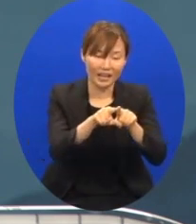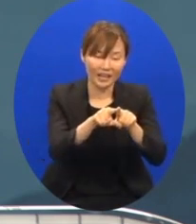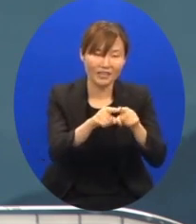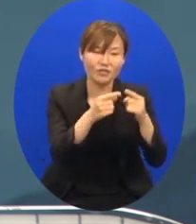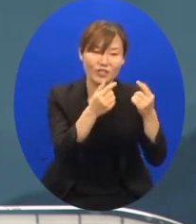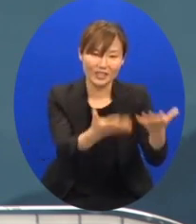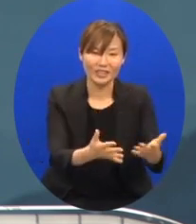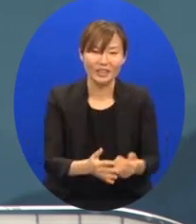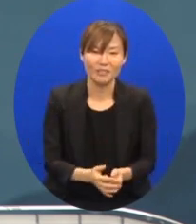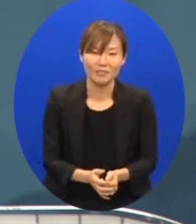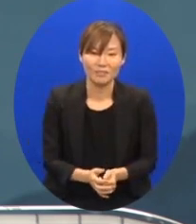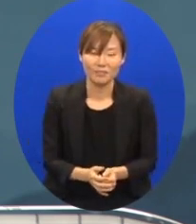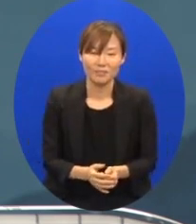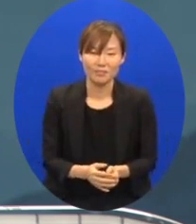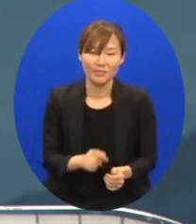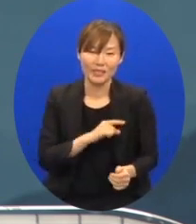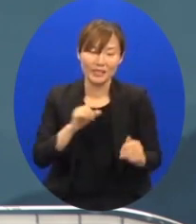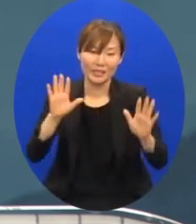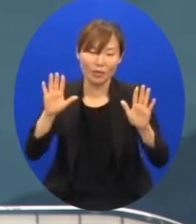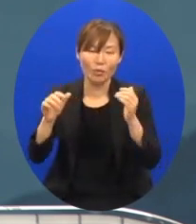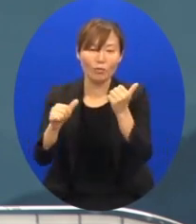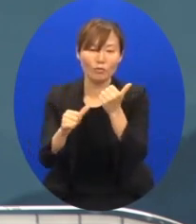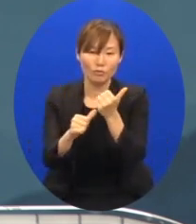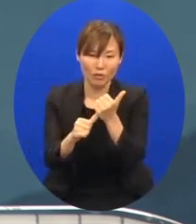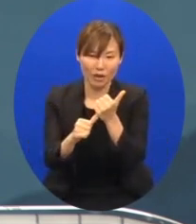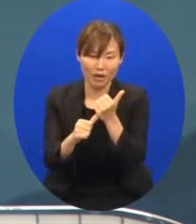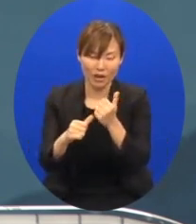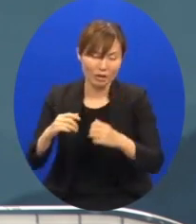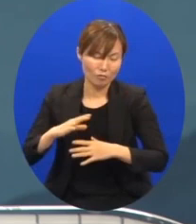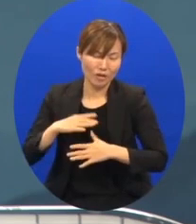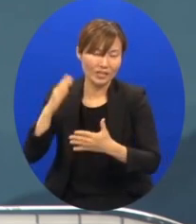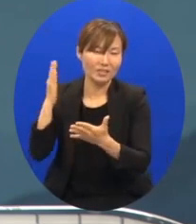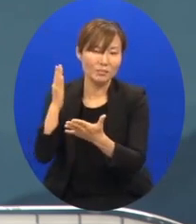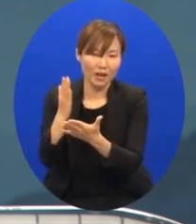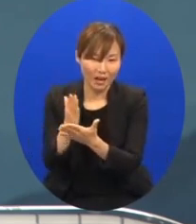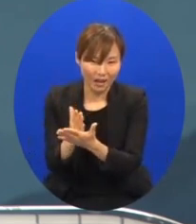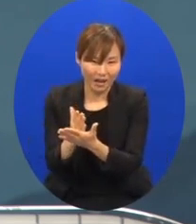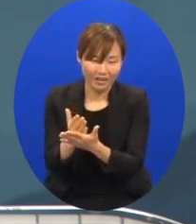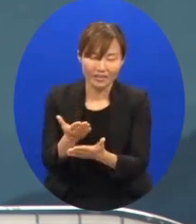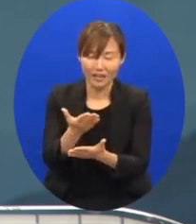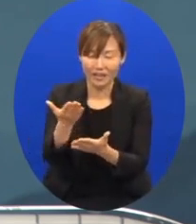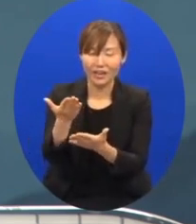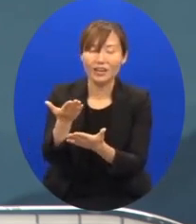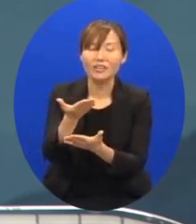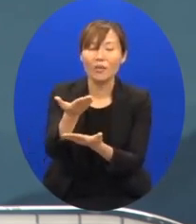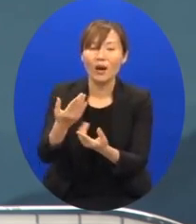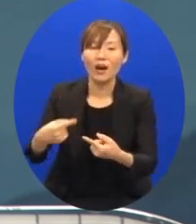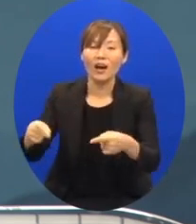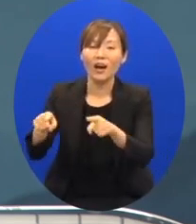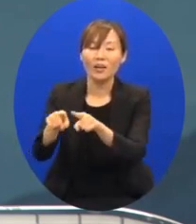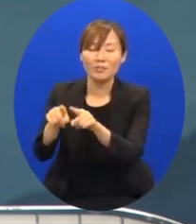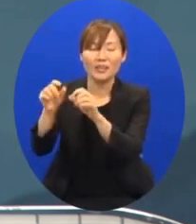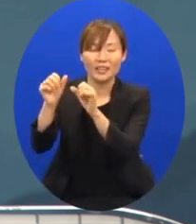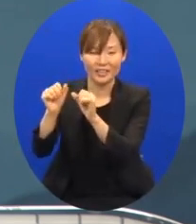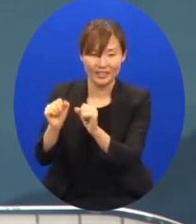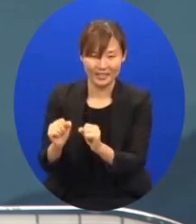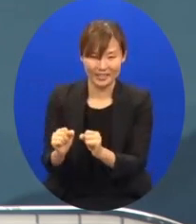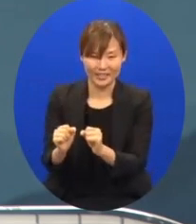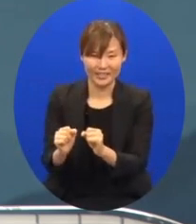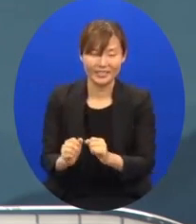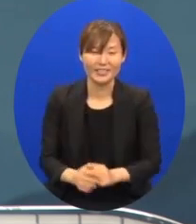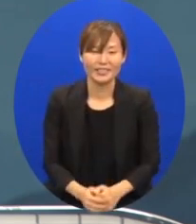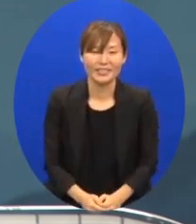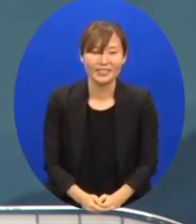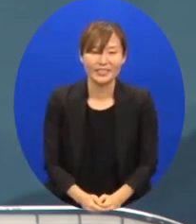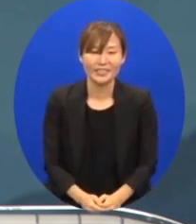여호수아가 그렇게 두려울 때 하나님이신 말씀은 두려워하지 말라 내가 너와 함께 하리라 다윗이